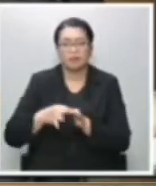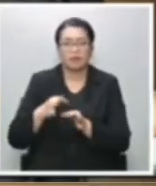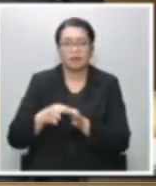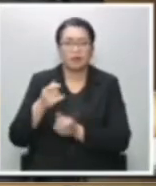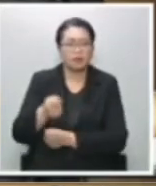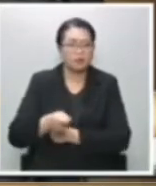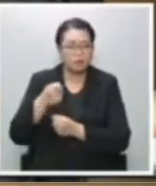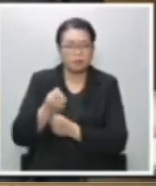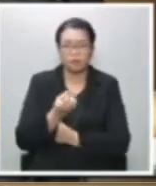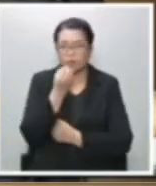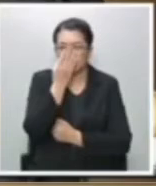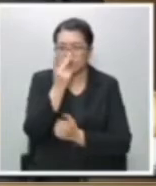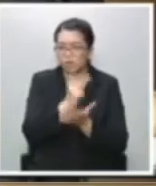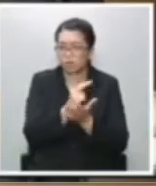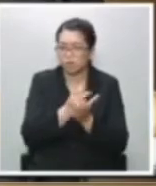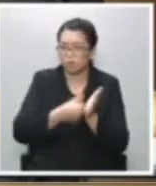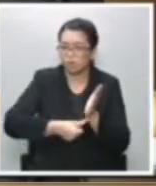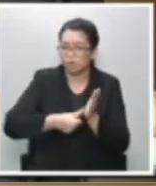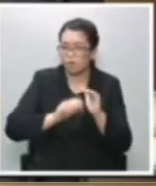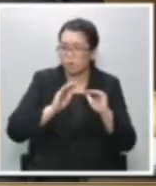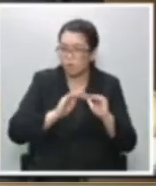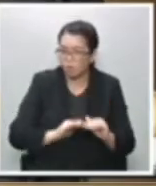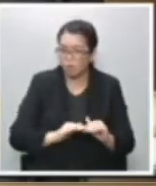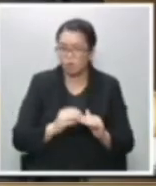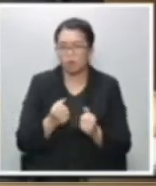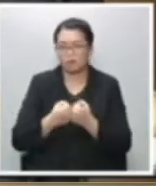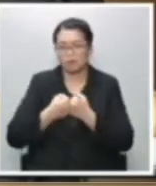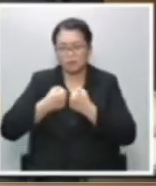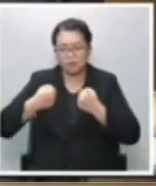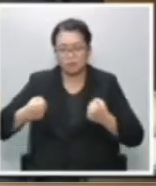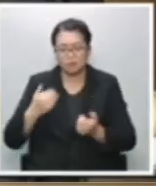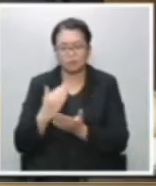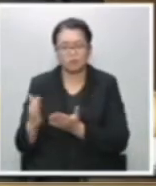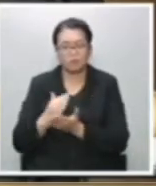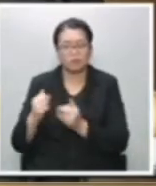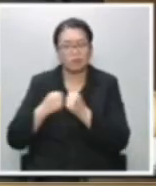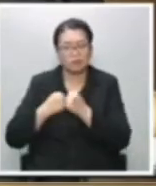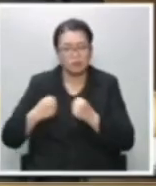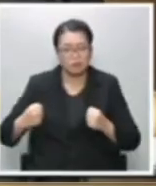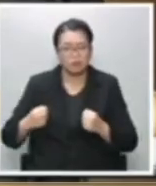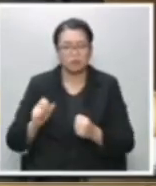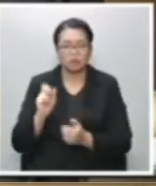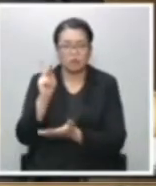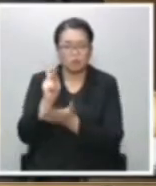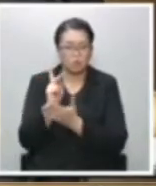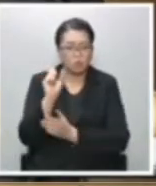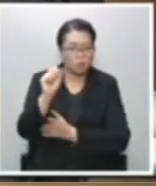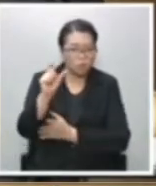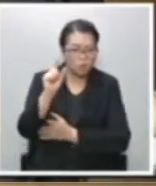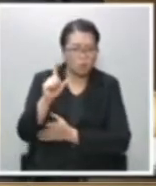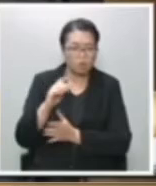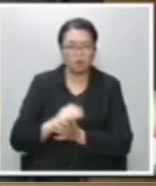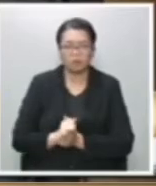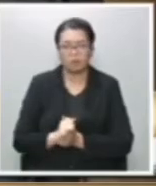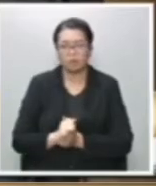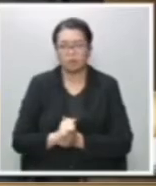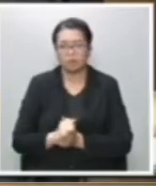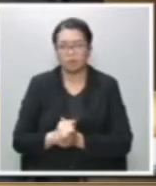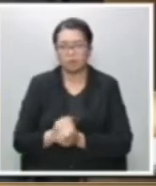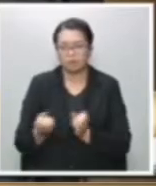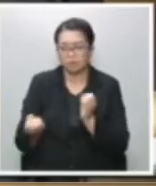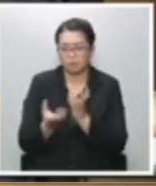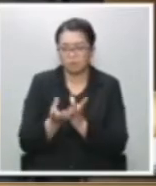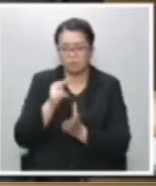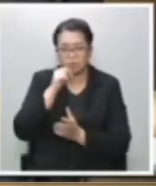อกเบี้ยเงินกู้บ้างขยายเวลาชำระหนี้บ้างโครงการสินเชื่อฉุกเฉินเพื่อช่วยเหลือประสบภัยโคร